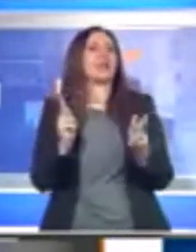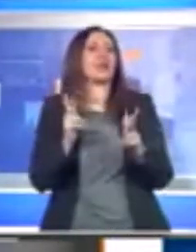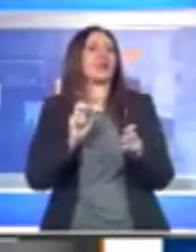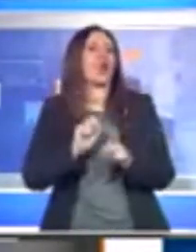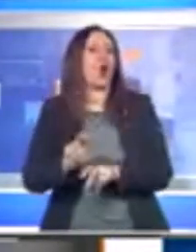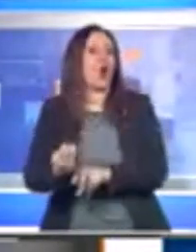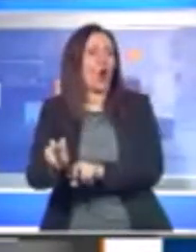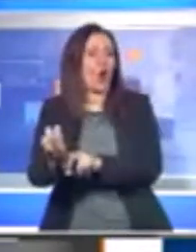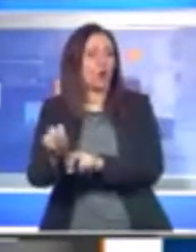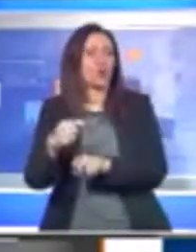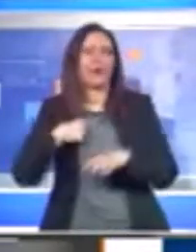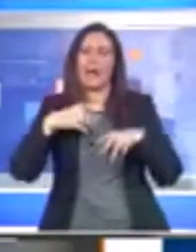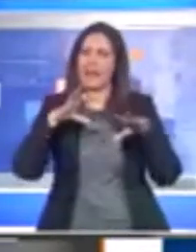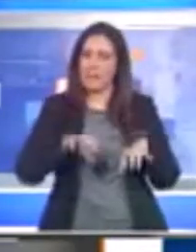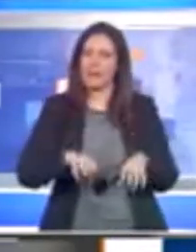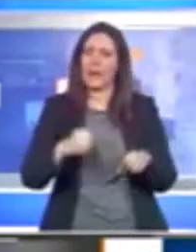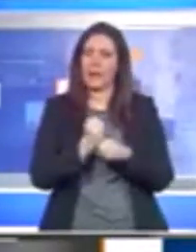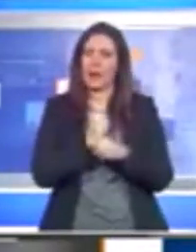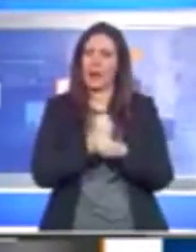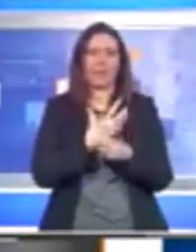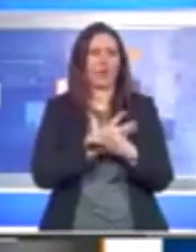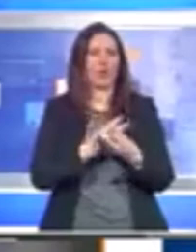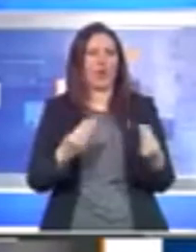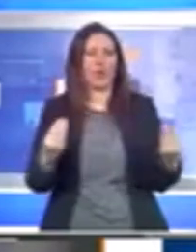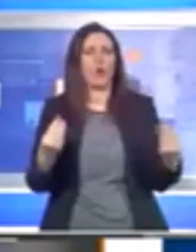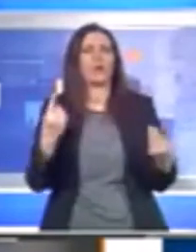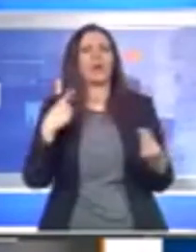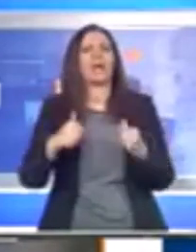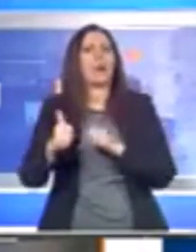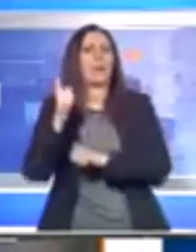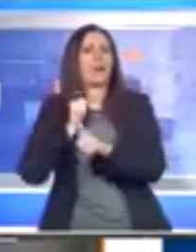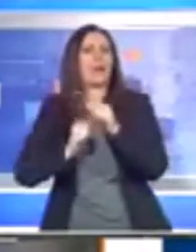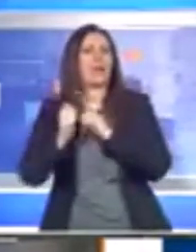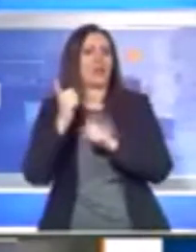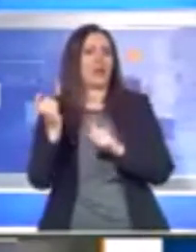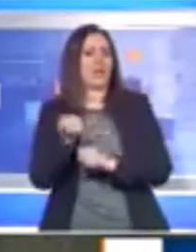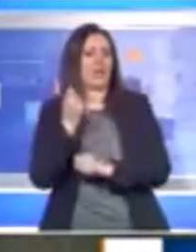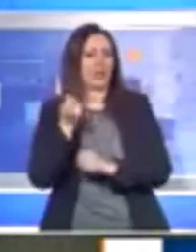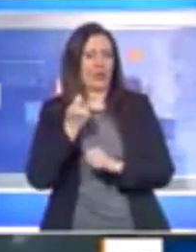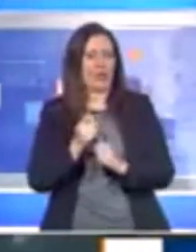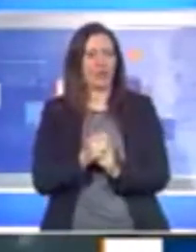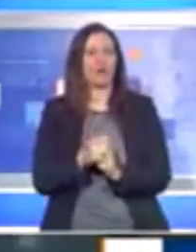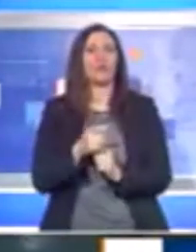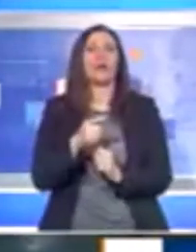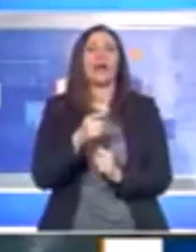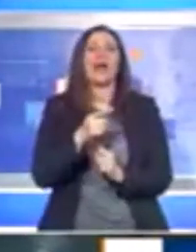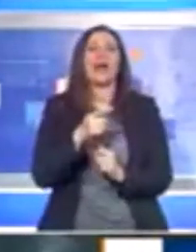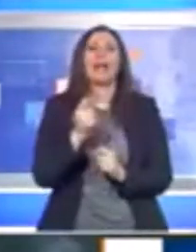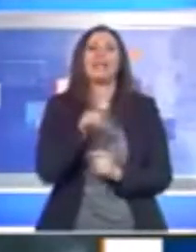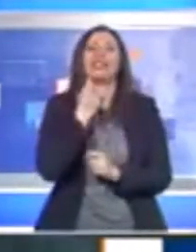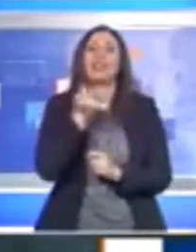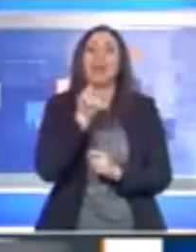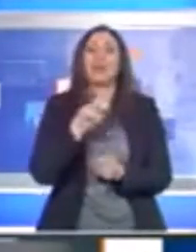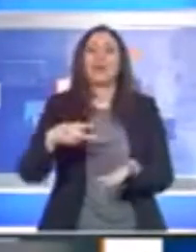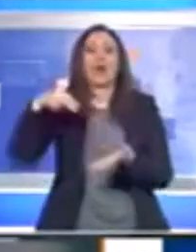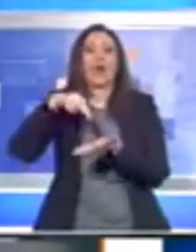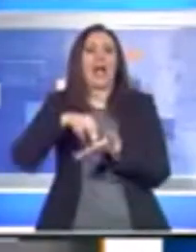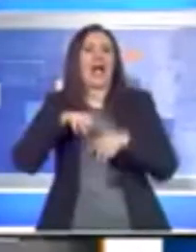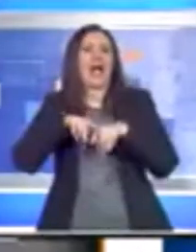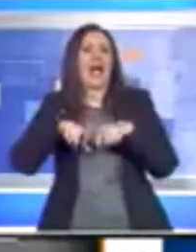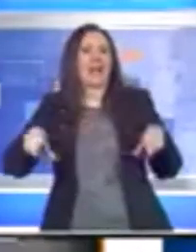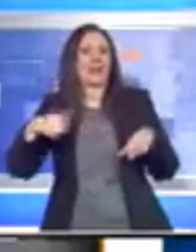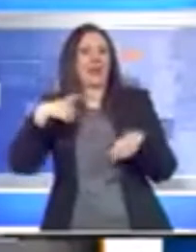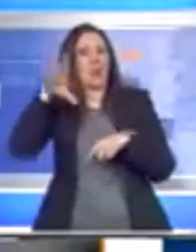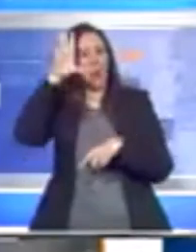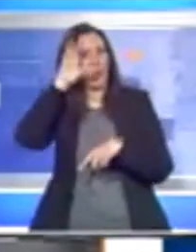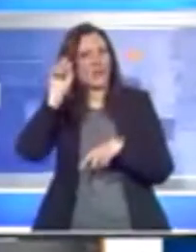noi ci impegniamo molto anche per quanto riguarda la prevenzione. I vigili del fuoco salgono in cattedra all'Università della Basilicata. L'occasione è